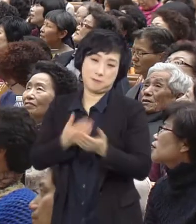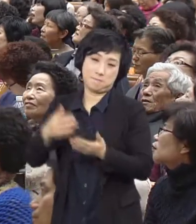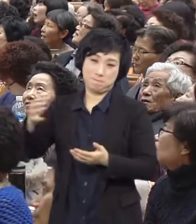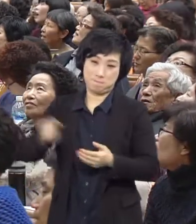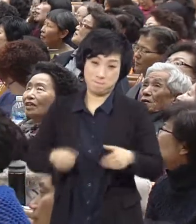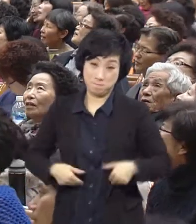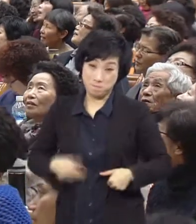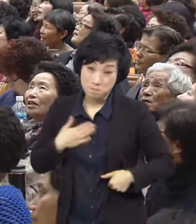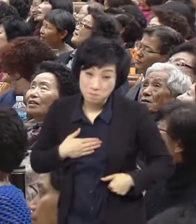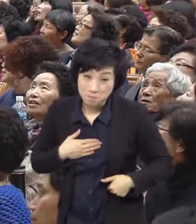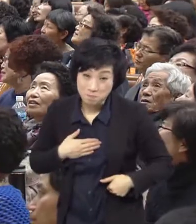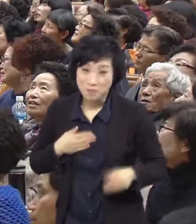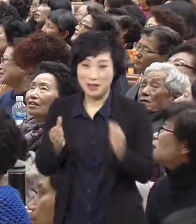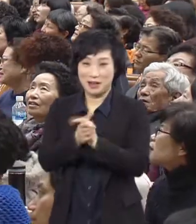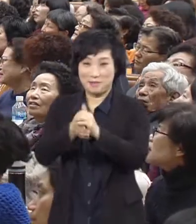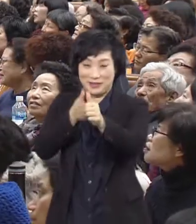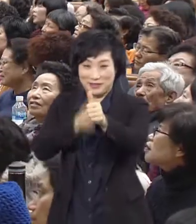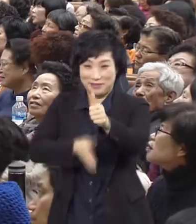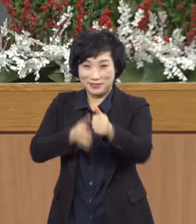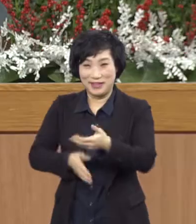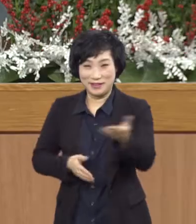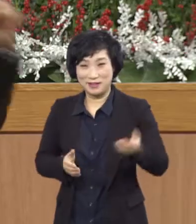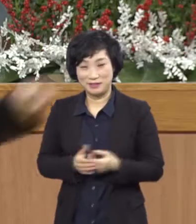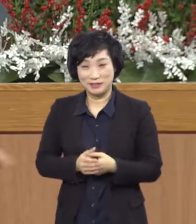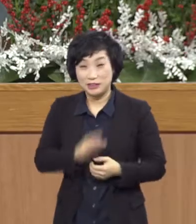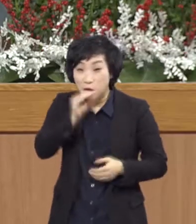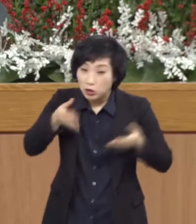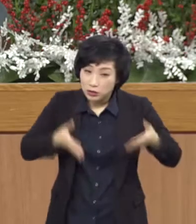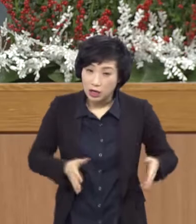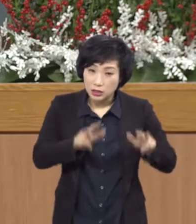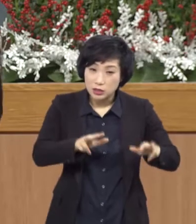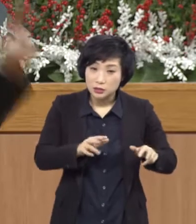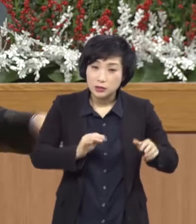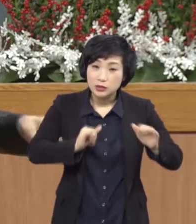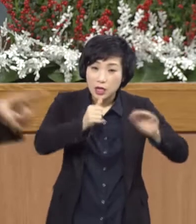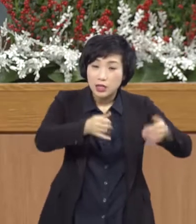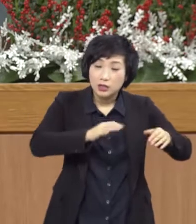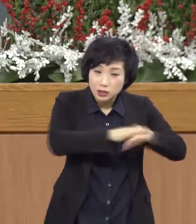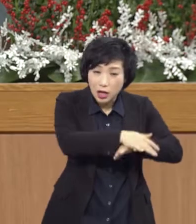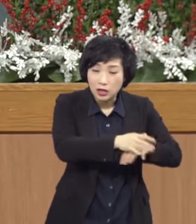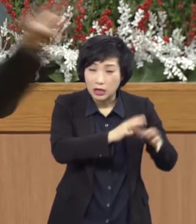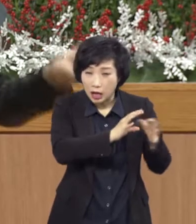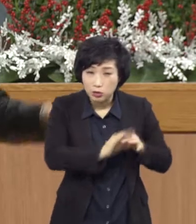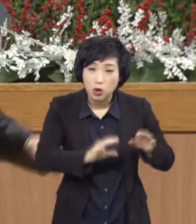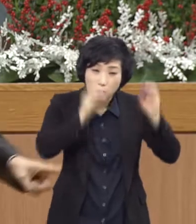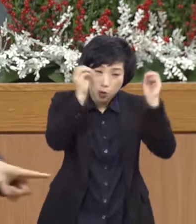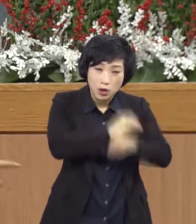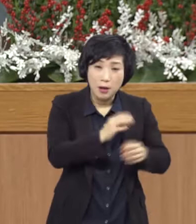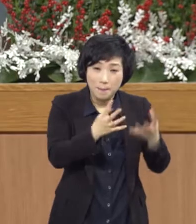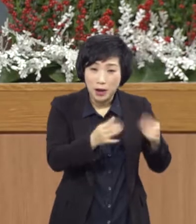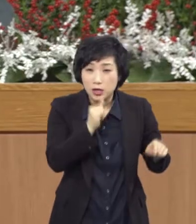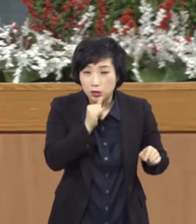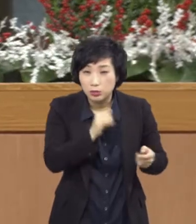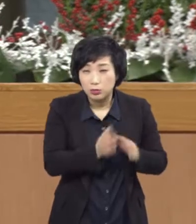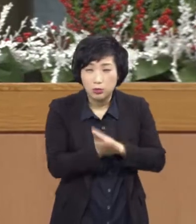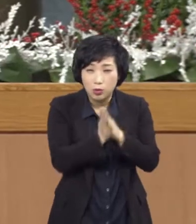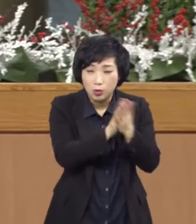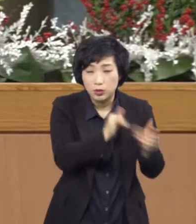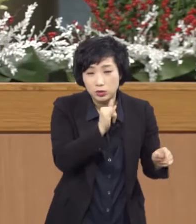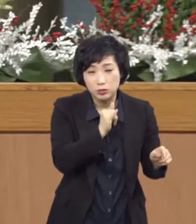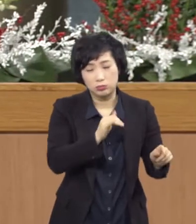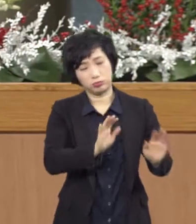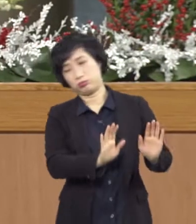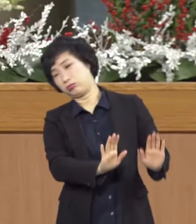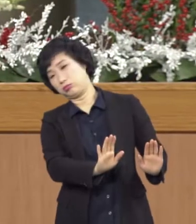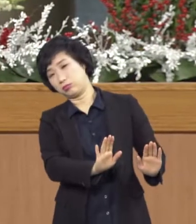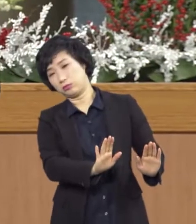아멘에. 얼마나 성탄이 세속화되며 오해화되며 파괴주의 사상화되어 있는가. 우린 받아들일 수